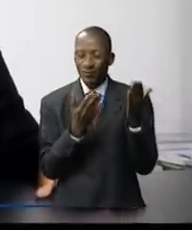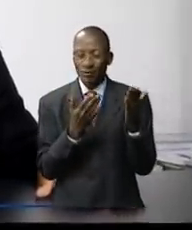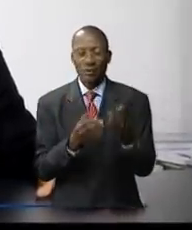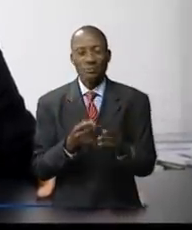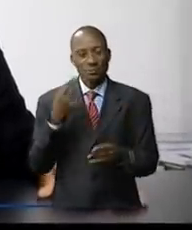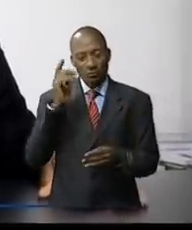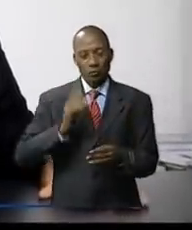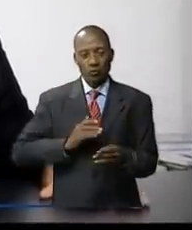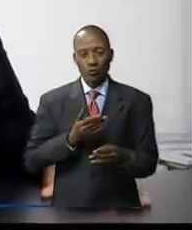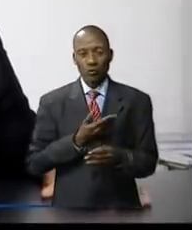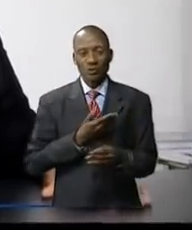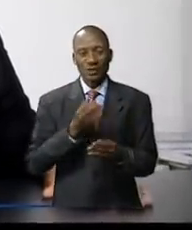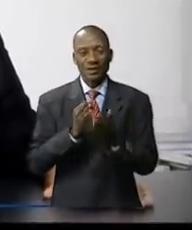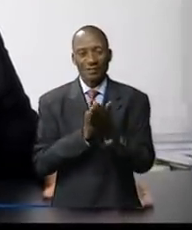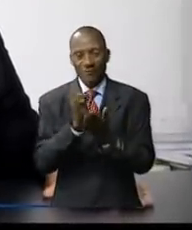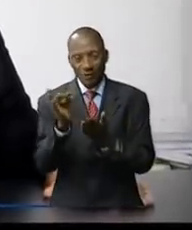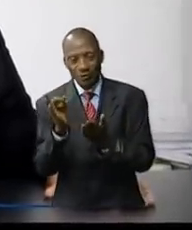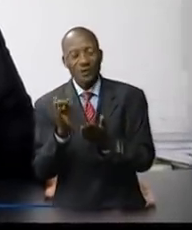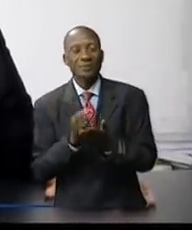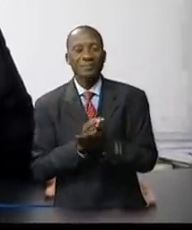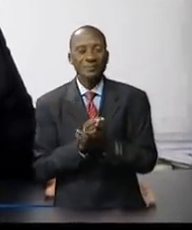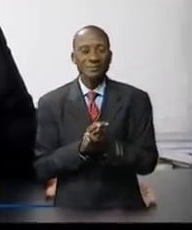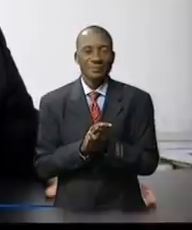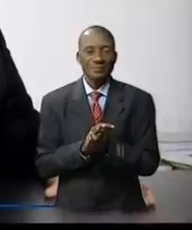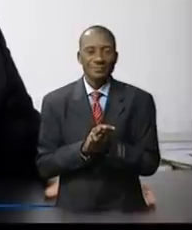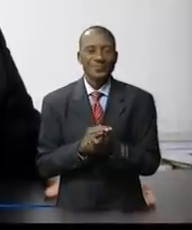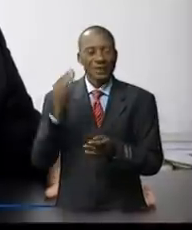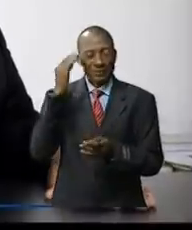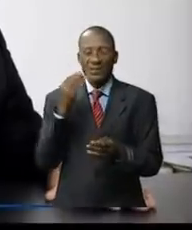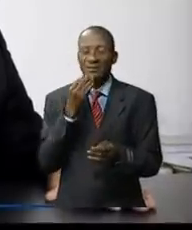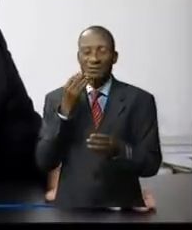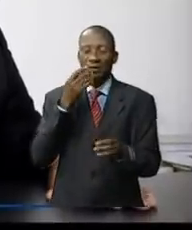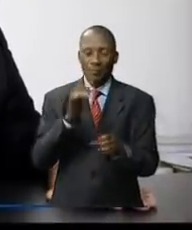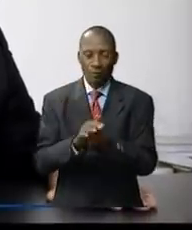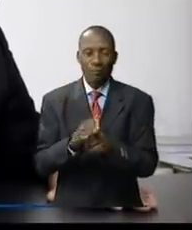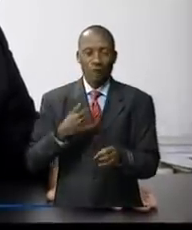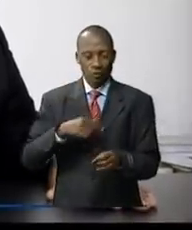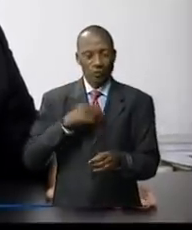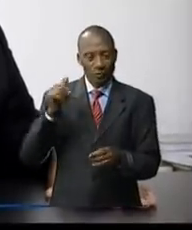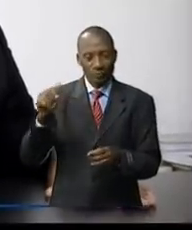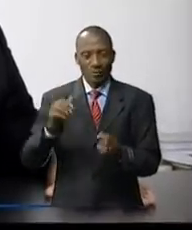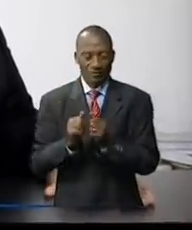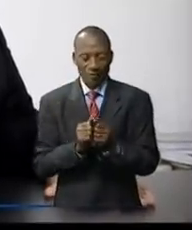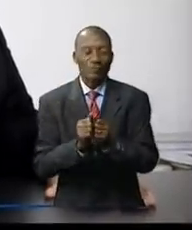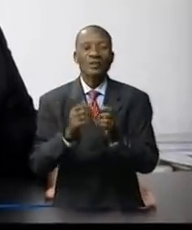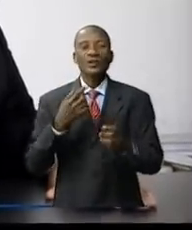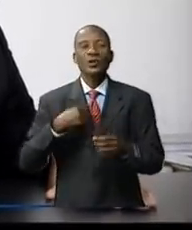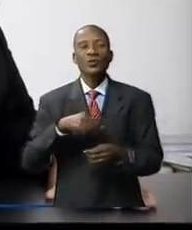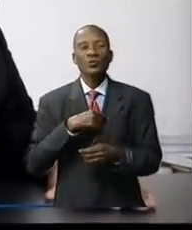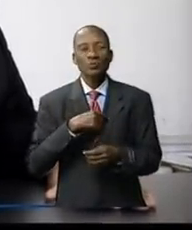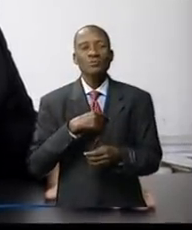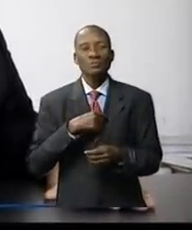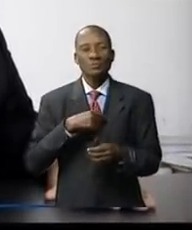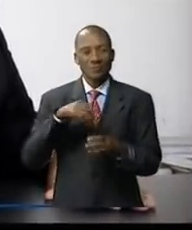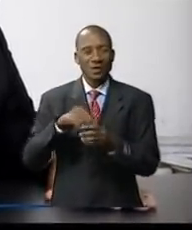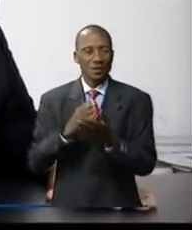s'en sort ragaillardie. Le ministre nous a promis un accompagnement et il a souhaité que la faculté de droit